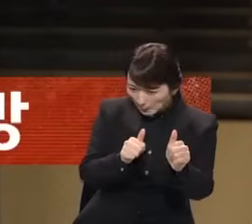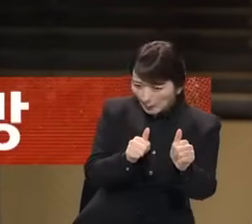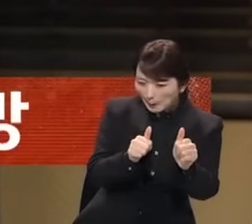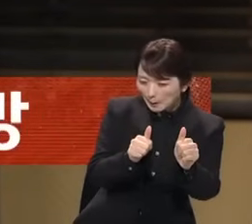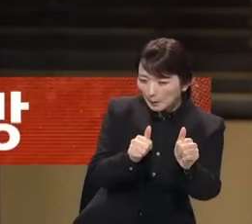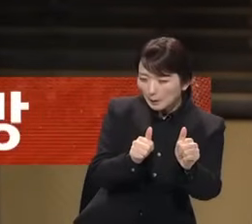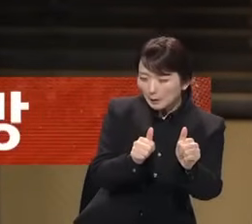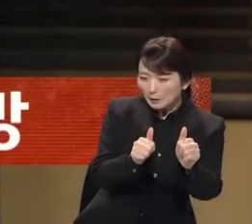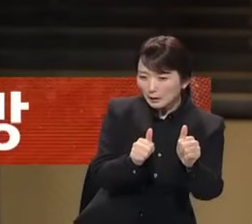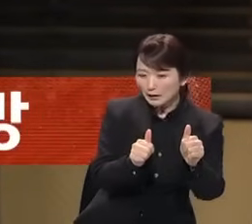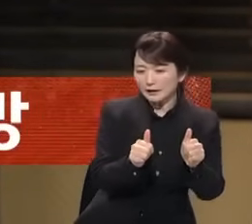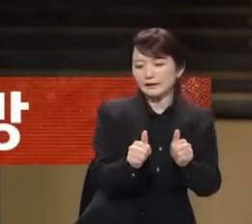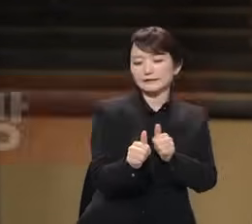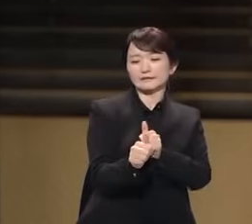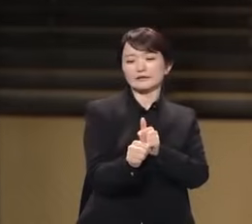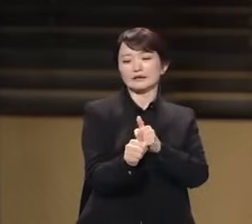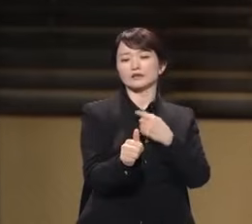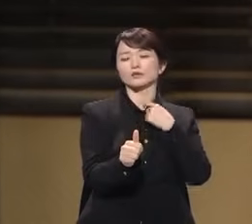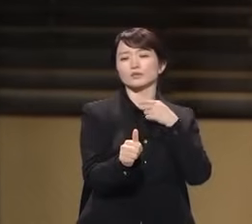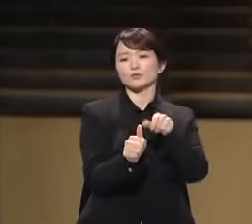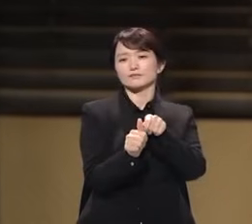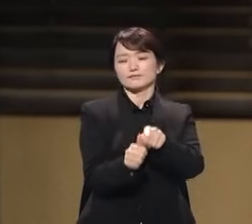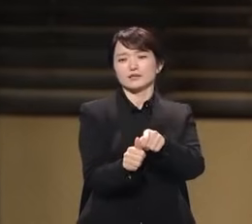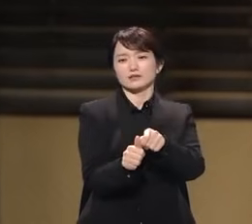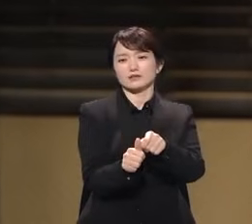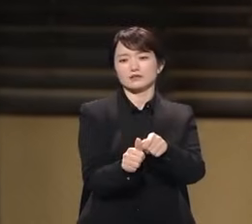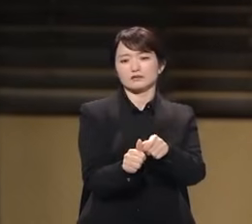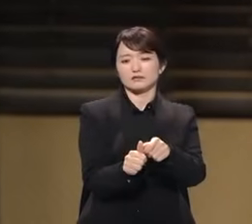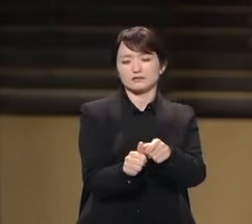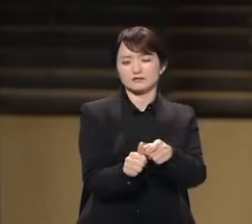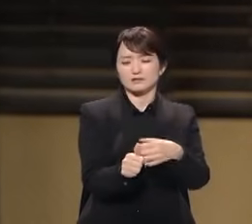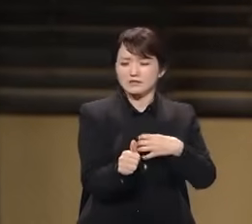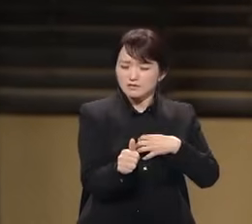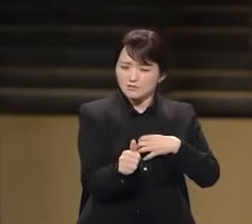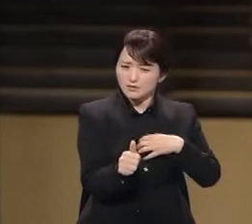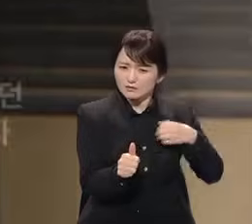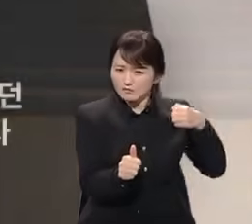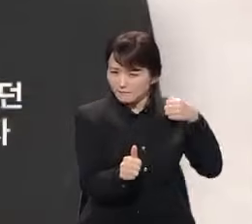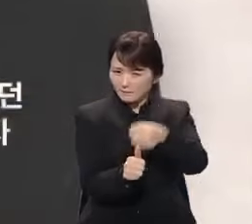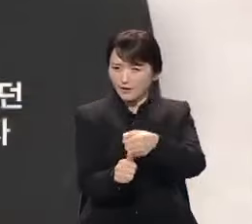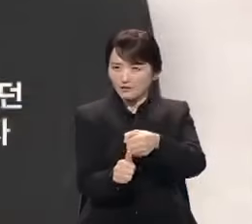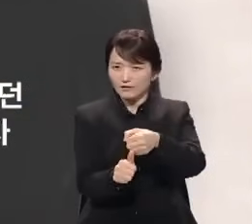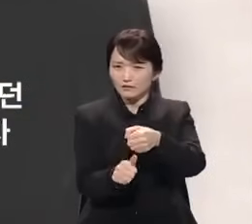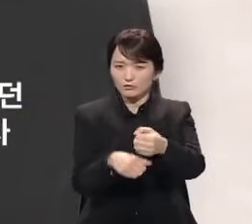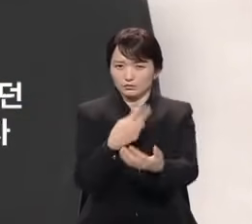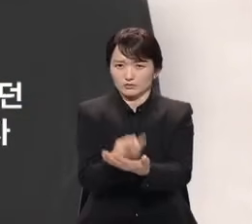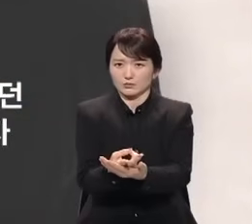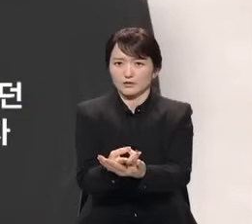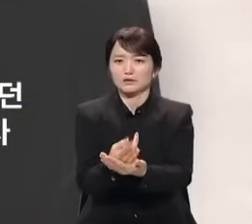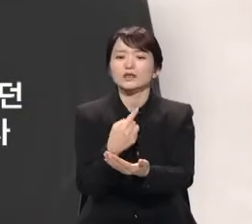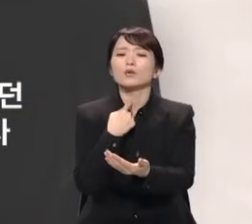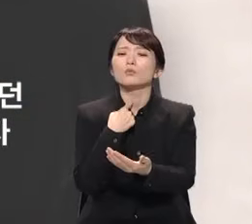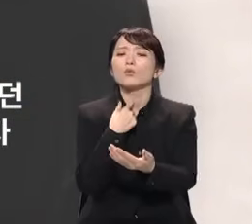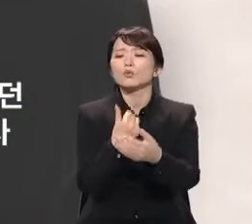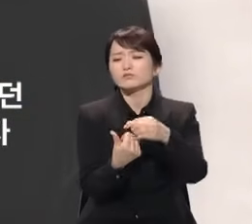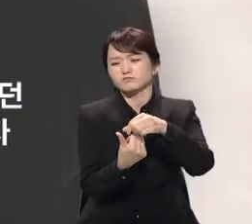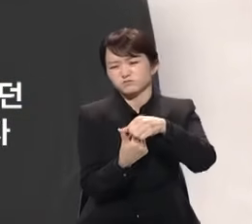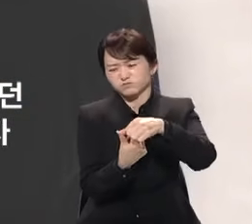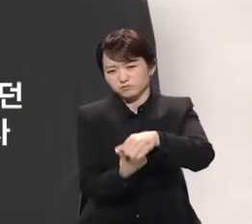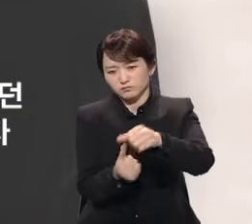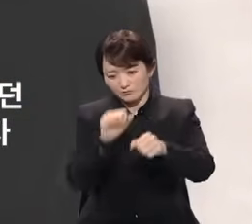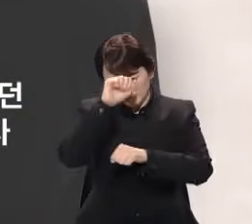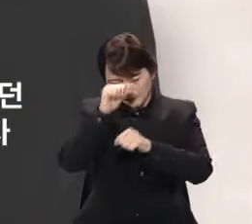가가지고 목을 가격을 하고요. 급소를 노린 다음에 넘어지자 목을 또 밟았다고 합니다. 그래서